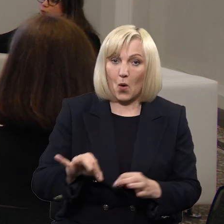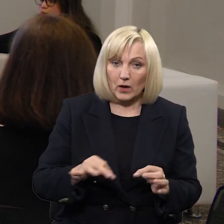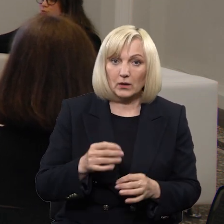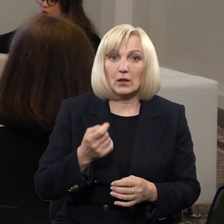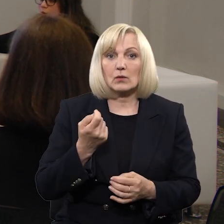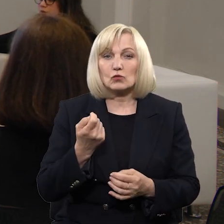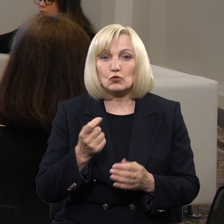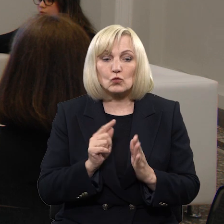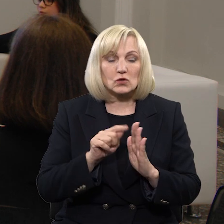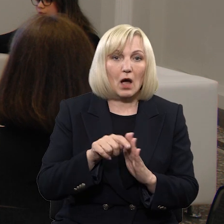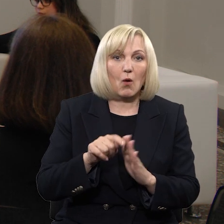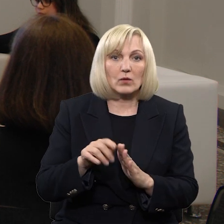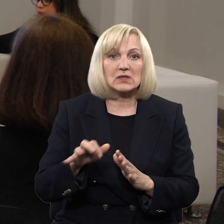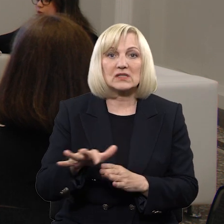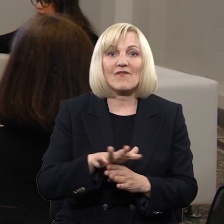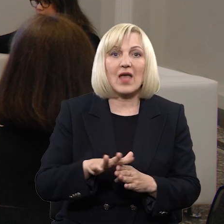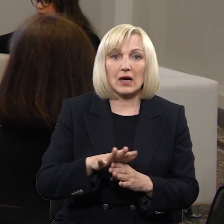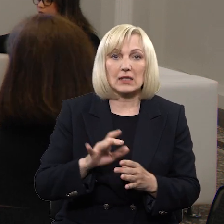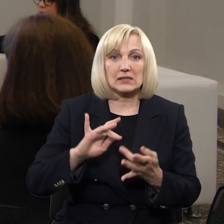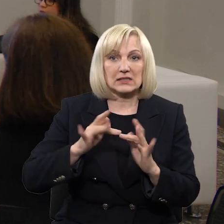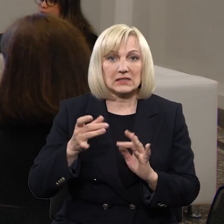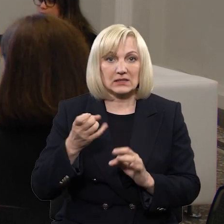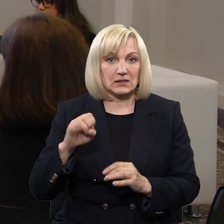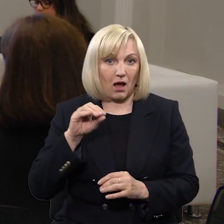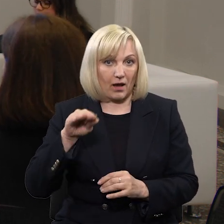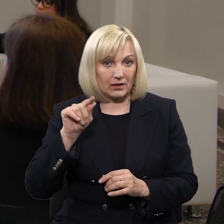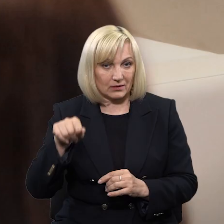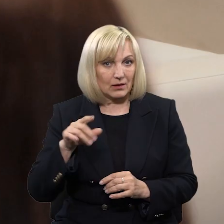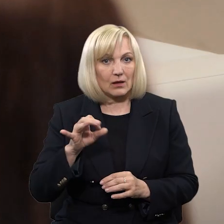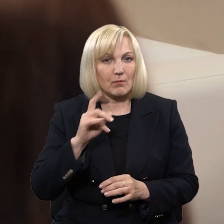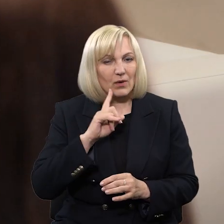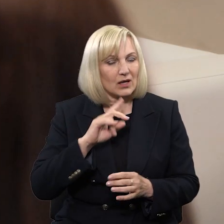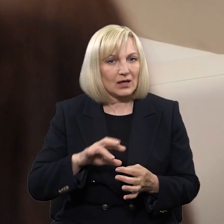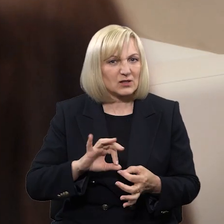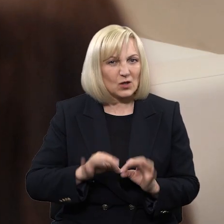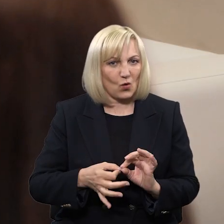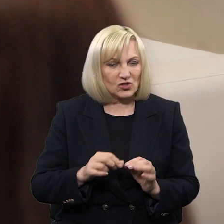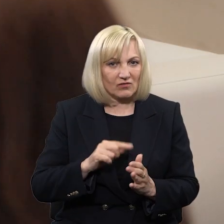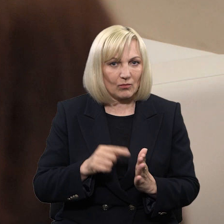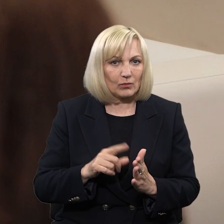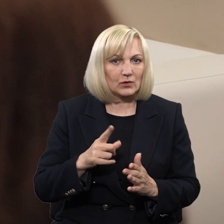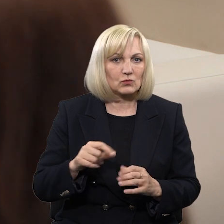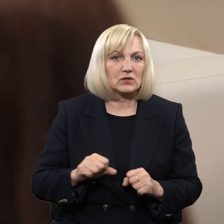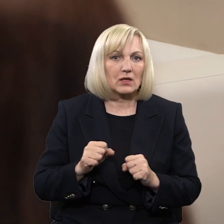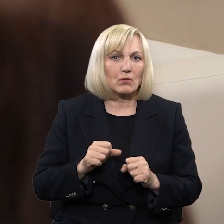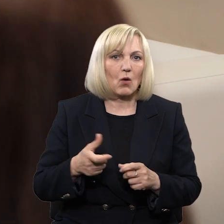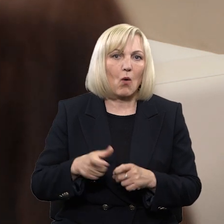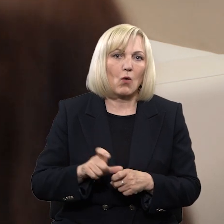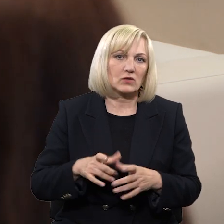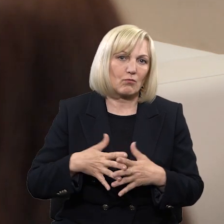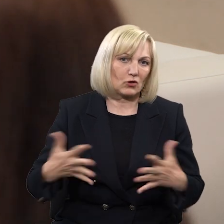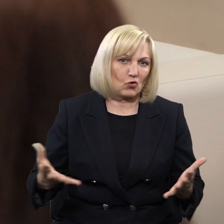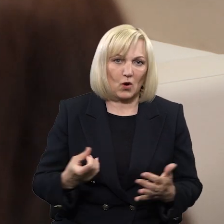чуть-чуть Заходим в Сферу сайта но пока что это очень сложный вопрос связи с тем что им занимается